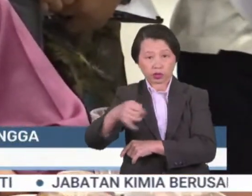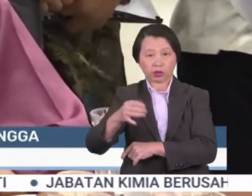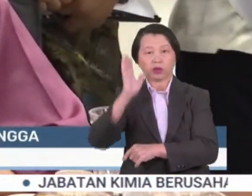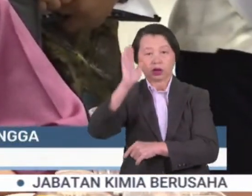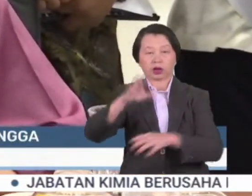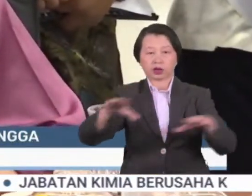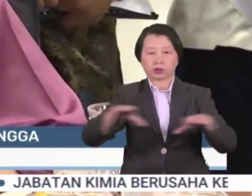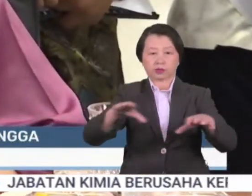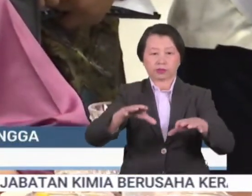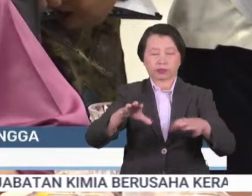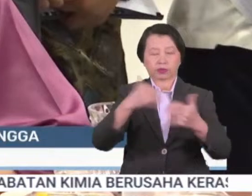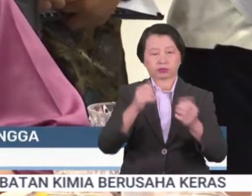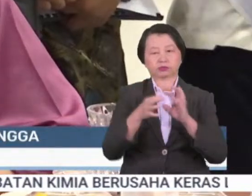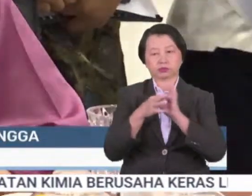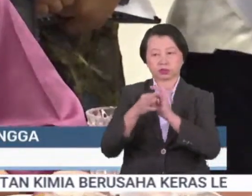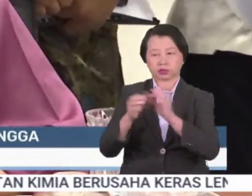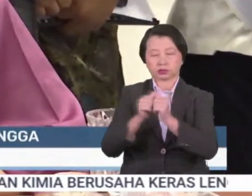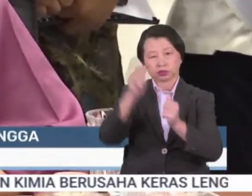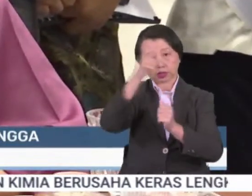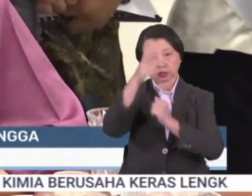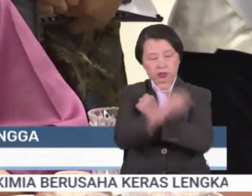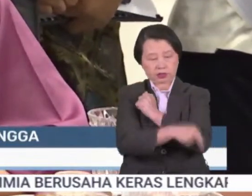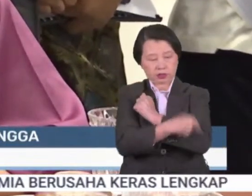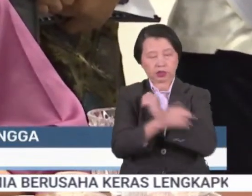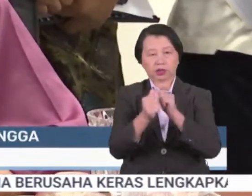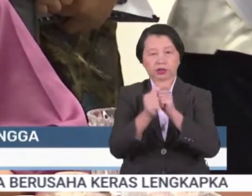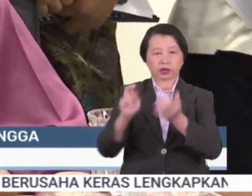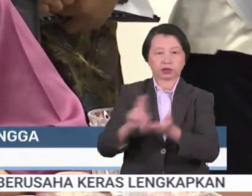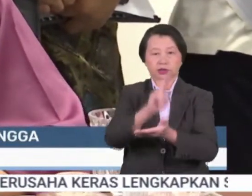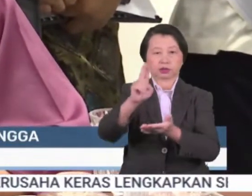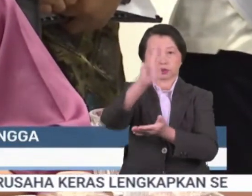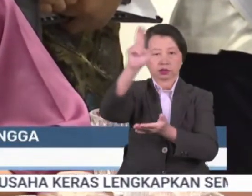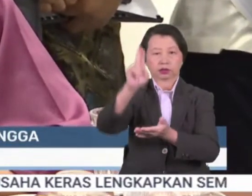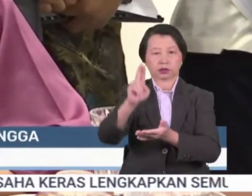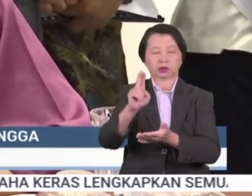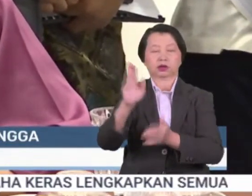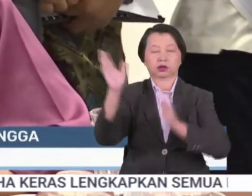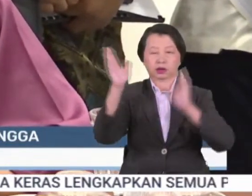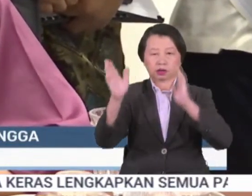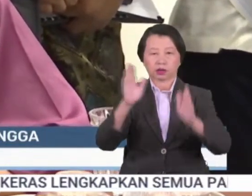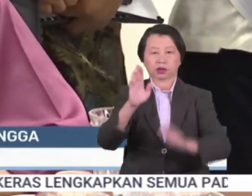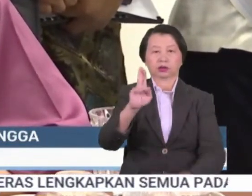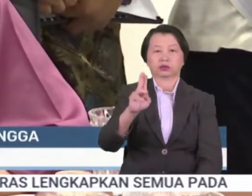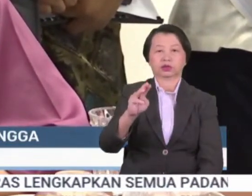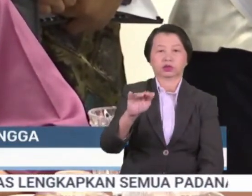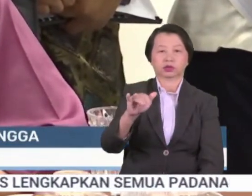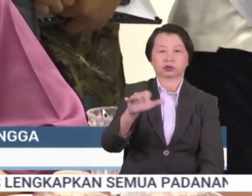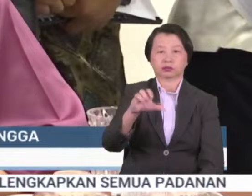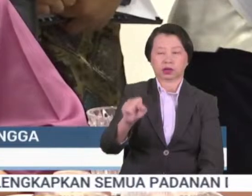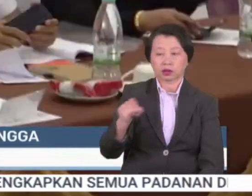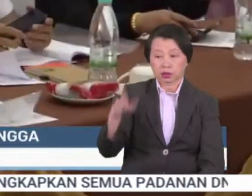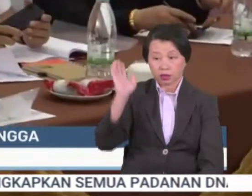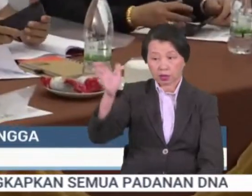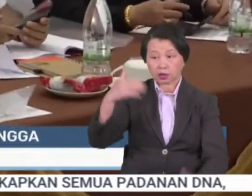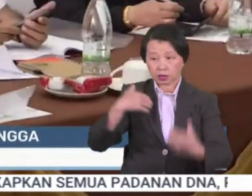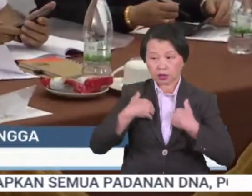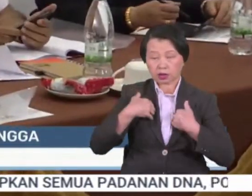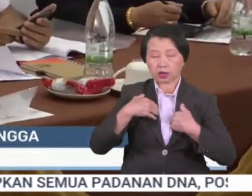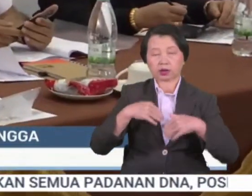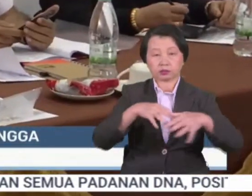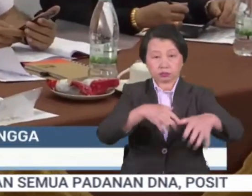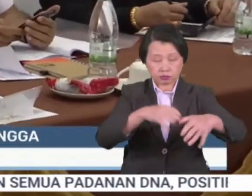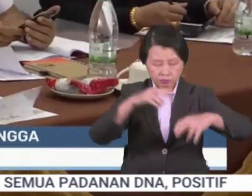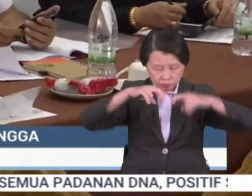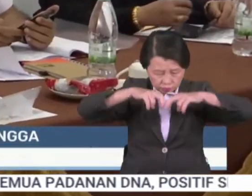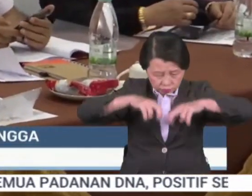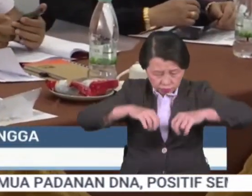dilaksanakan dengan kerjasama kerajaan negeri dan Universiti Malaysia Sarawak unimas unimas akan mewujudkan agresearch